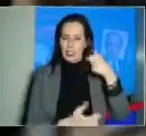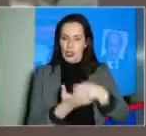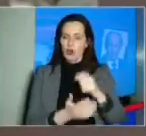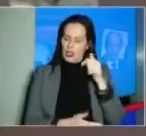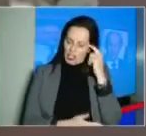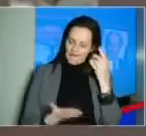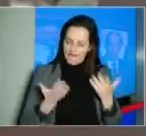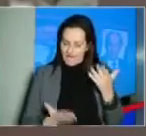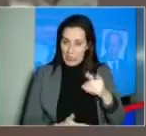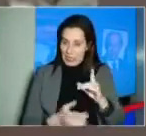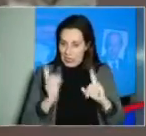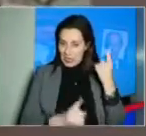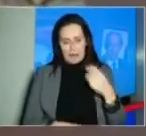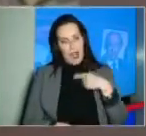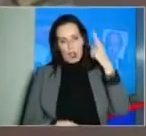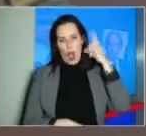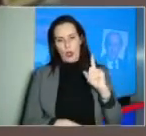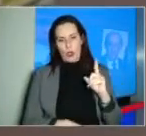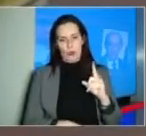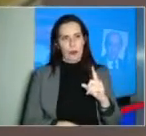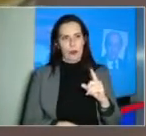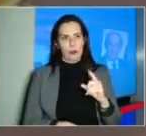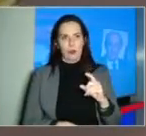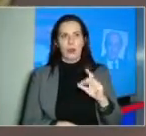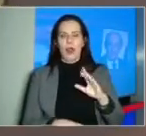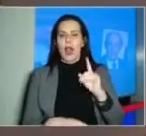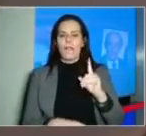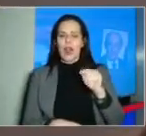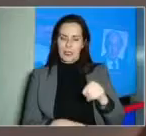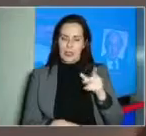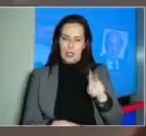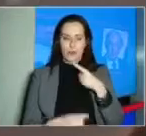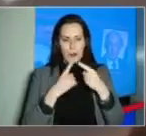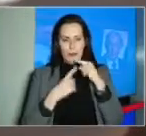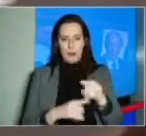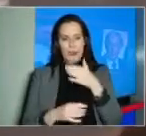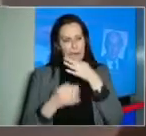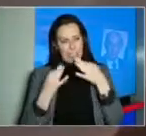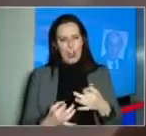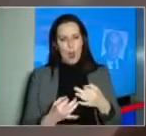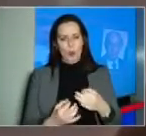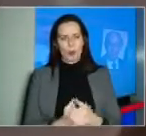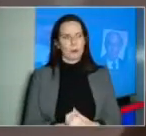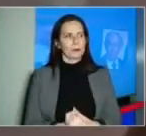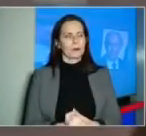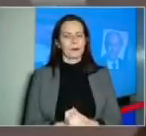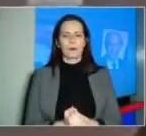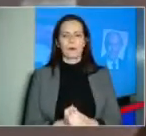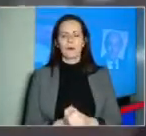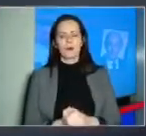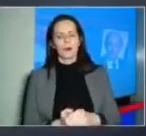של דבר. להגיד לך שזה יקרה, אני עדיין לא יודע, זה נראה יותר רחוק, כמו שאת אומרת, אבל זה קיים ומדברים על זה ברצינות רבה. מילי, השאלה